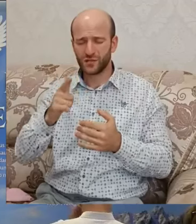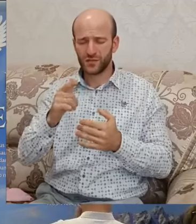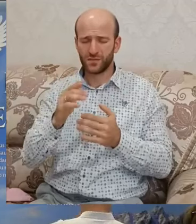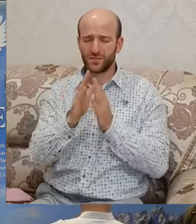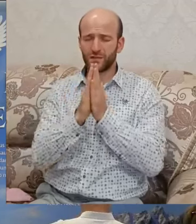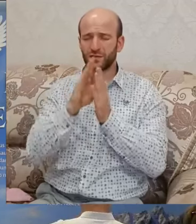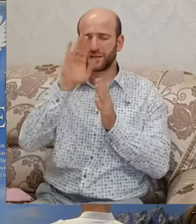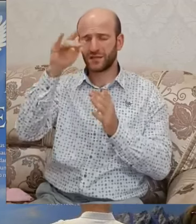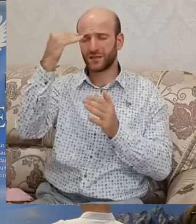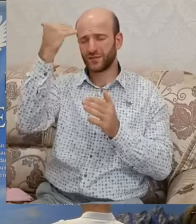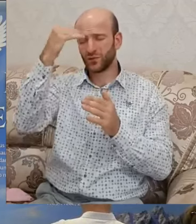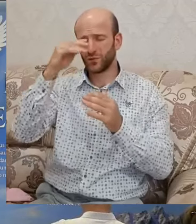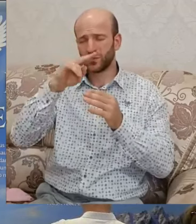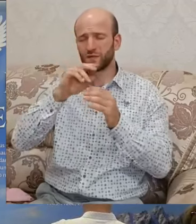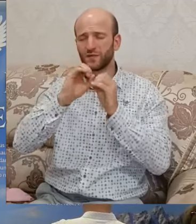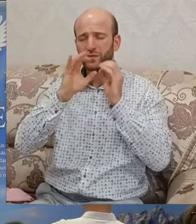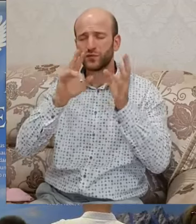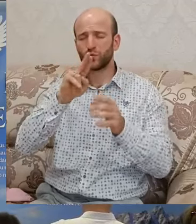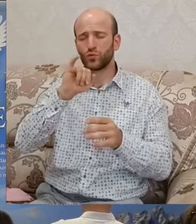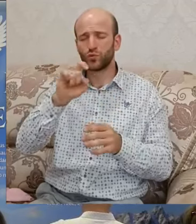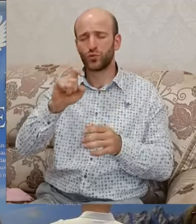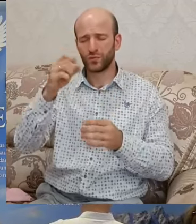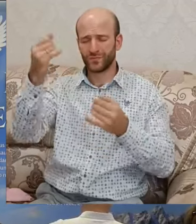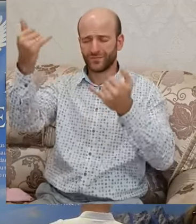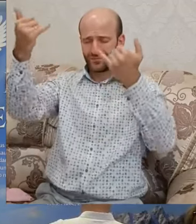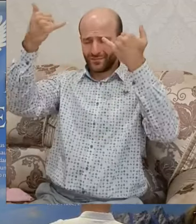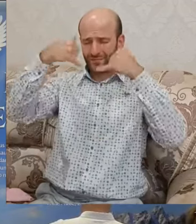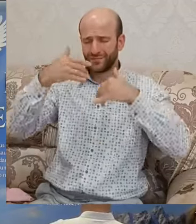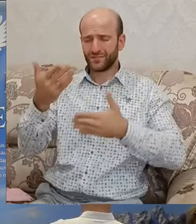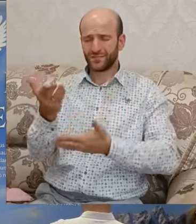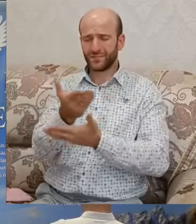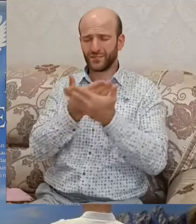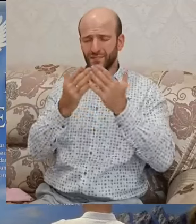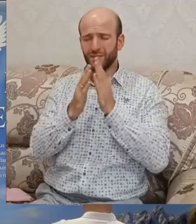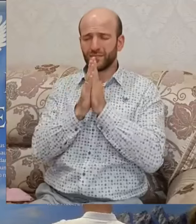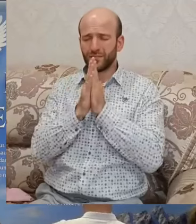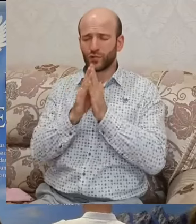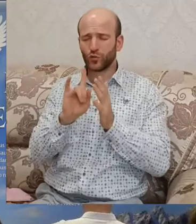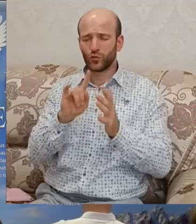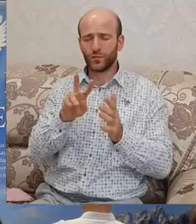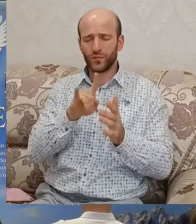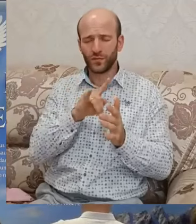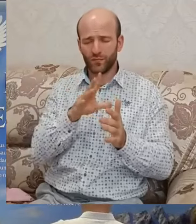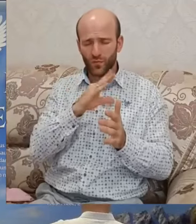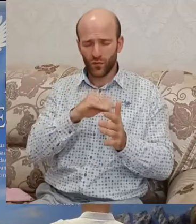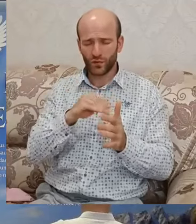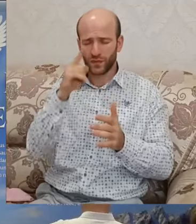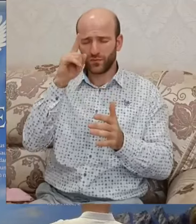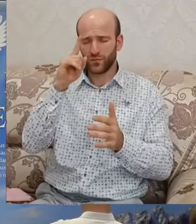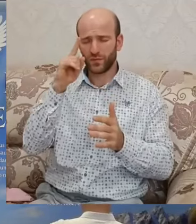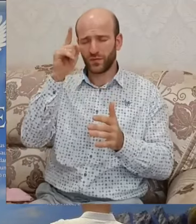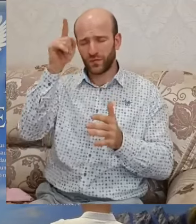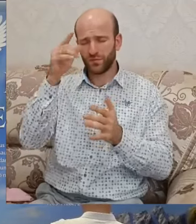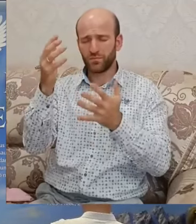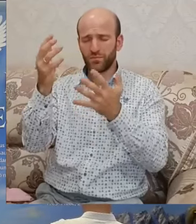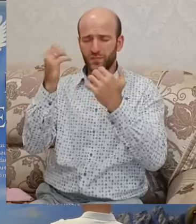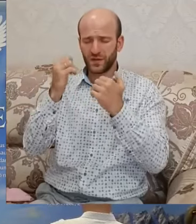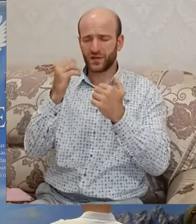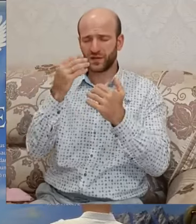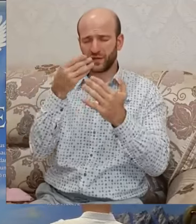духа на каждого из нас. Kad mes galėtume priimti tave. Чтоб мы могли принять тебя. Tikrai savo širdis. Воистину в свои